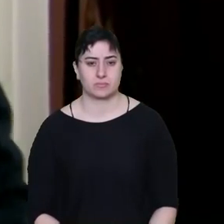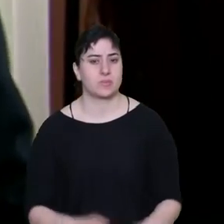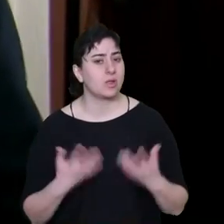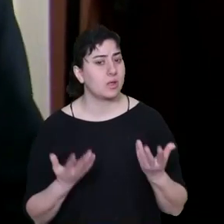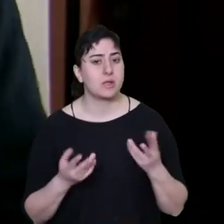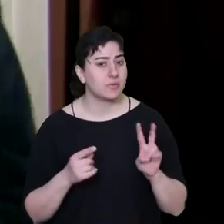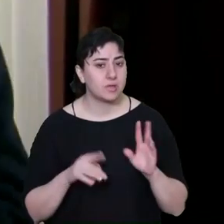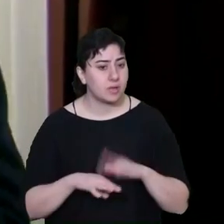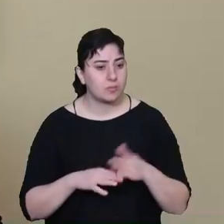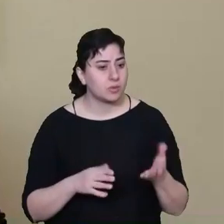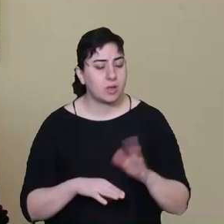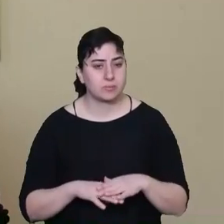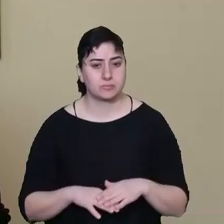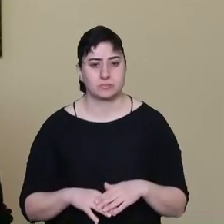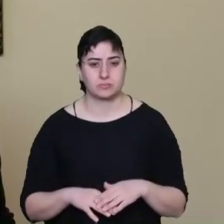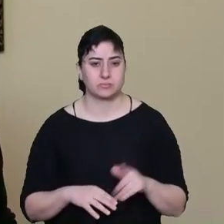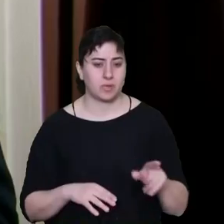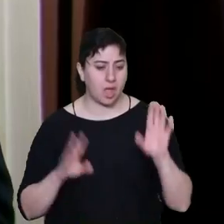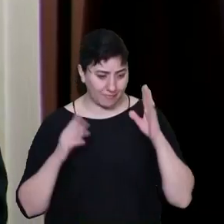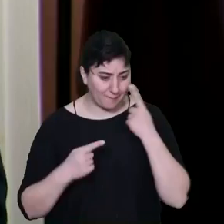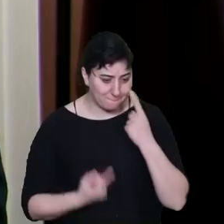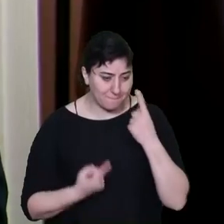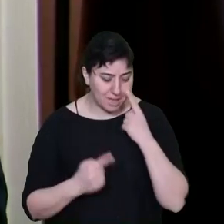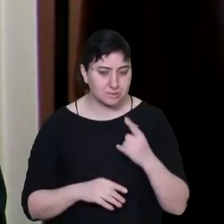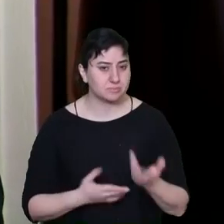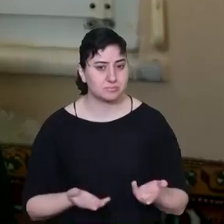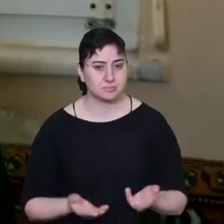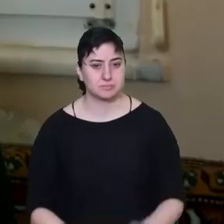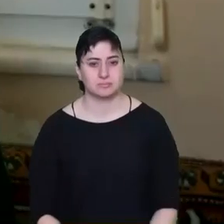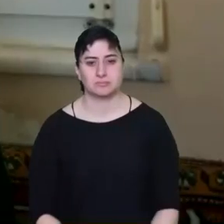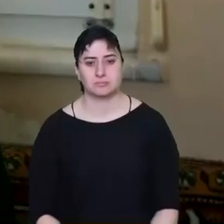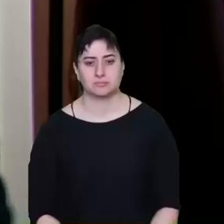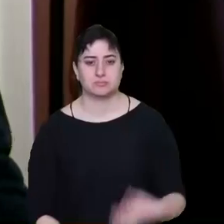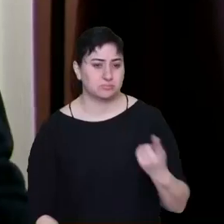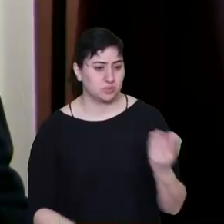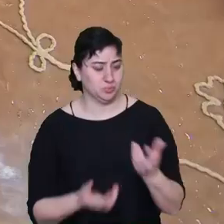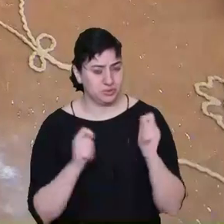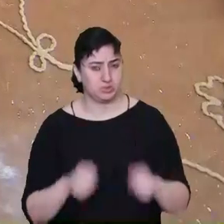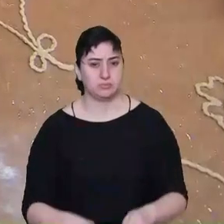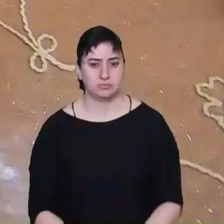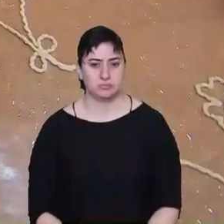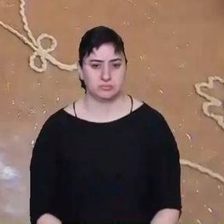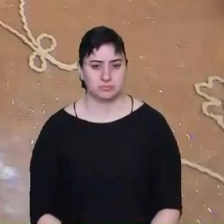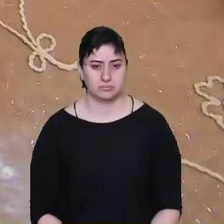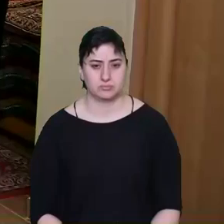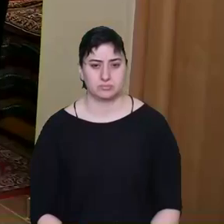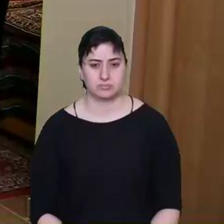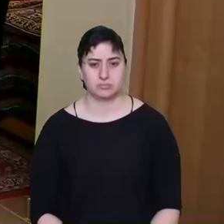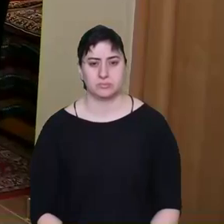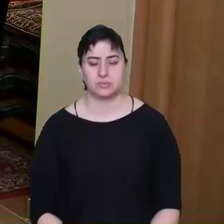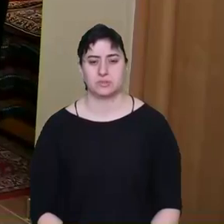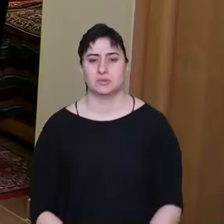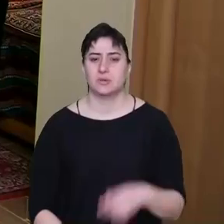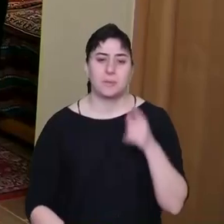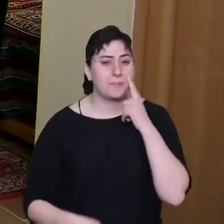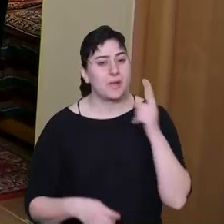Badire, ne olacak bu? Evcil hayvan gibi biz bunu evde mi besleyeceğiz? Hadi pişirin bunu ya. Tamam kanka,